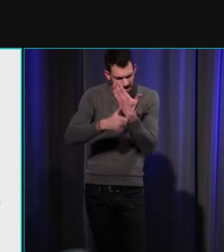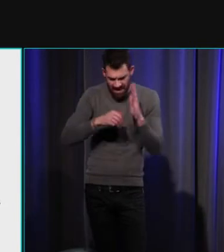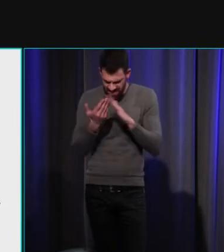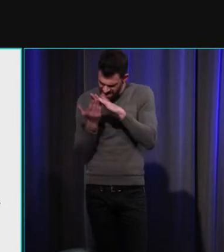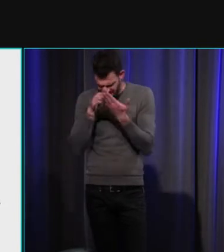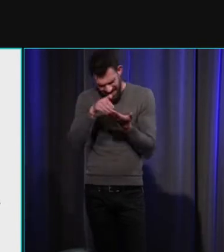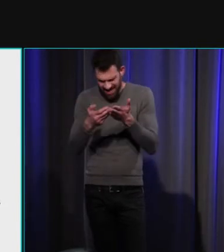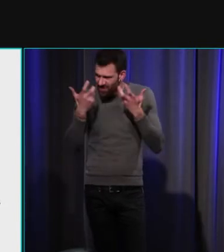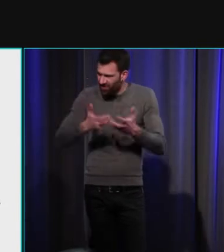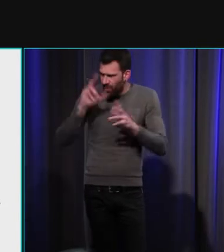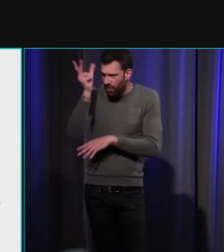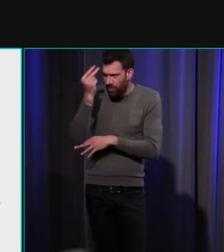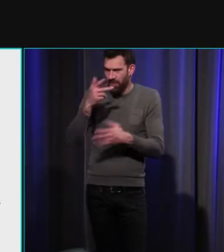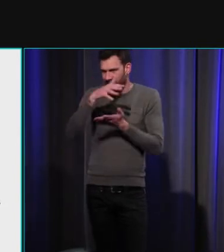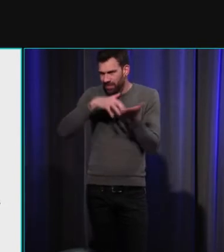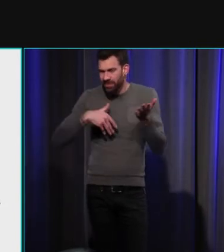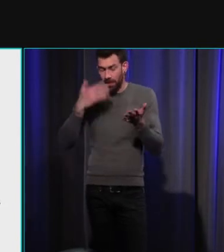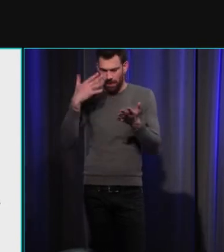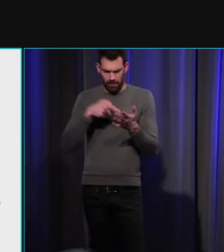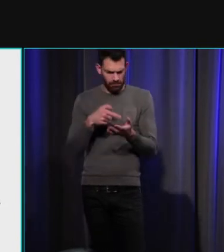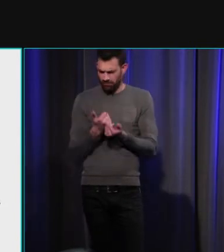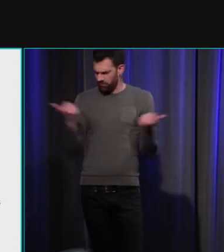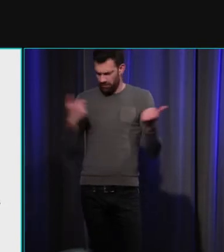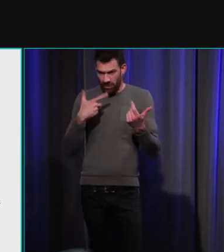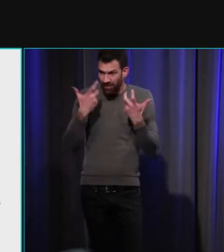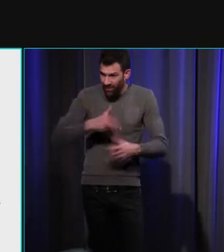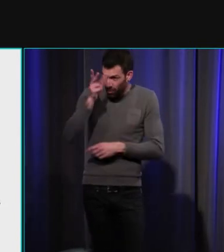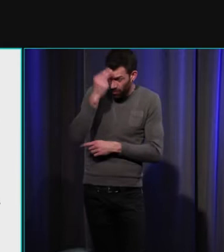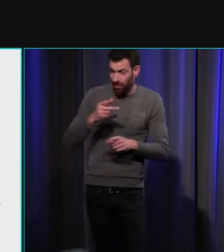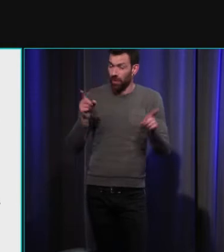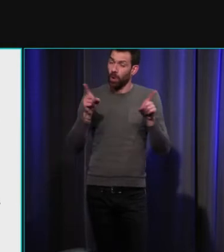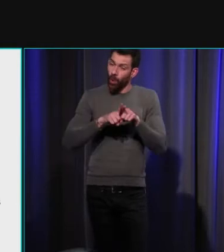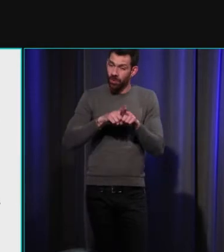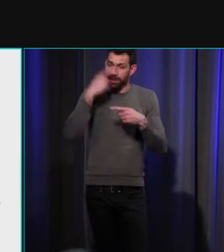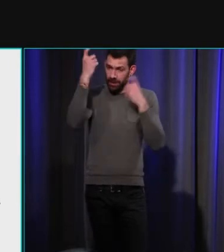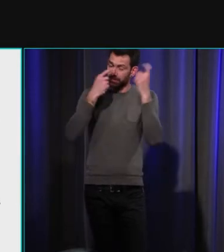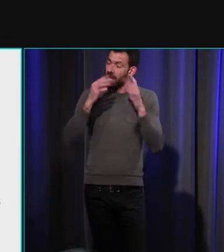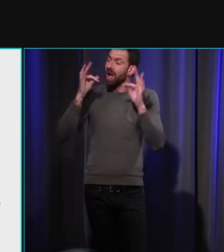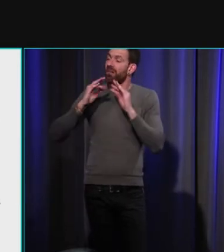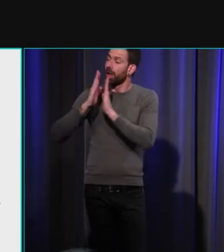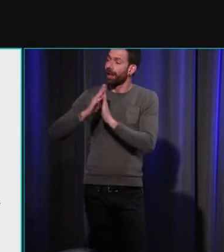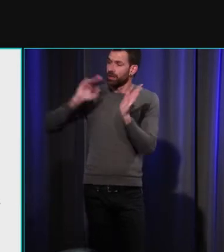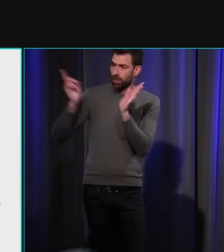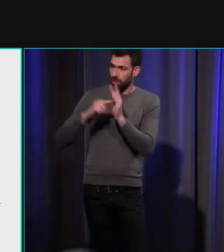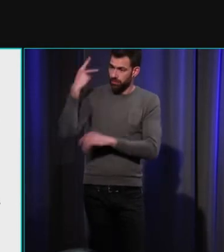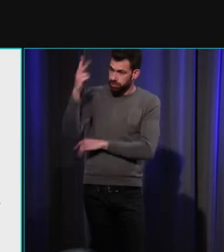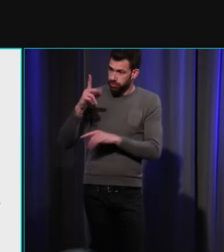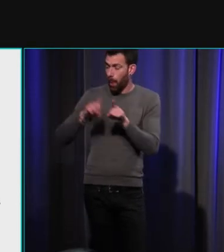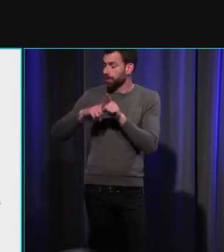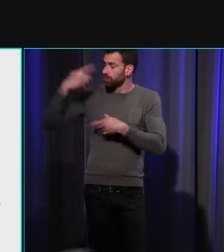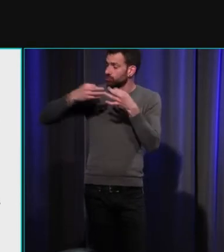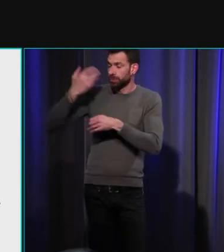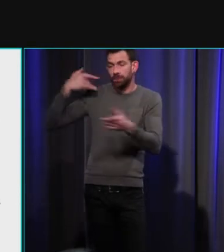essayer de les expliquer surtout s'ils semblent contradictoires il se penche aussi sur le droit de l'église sur la jurisprudence